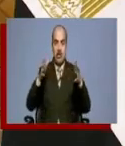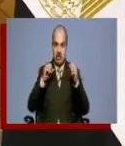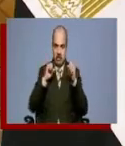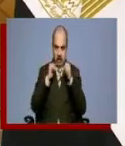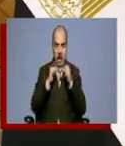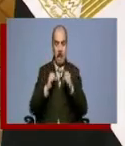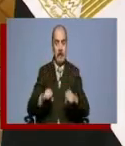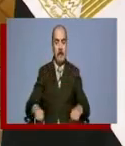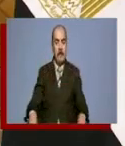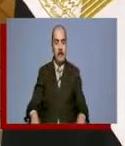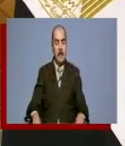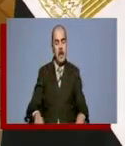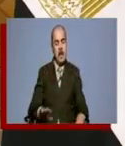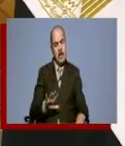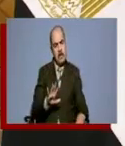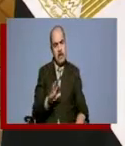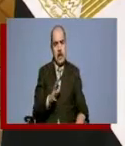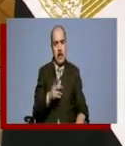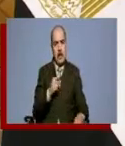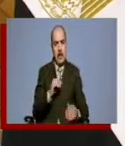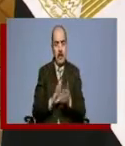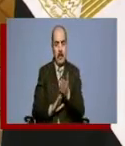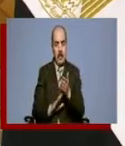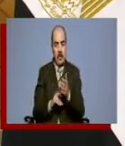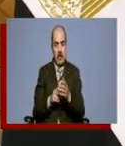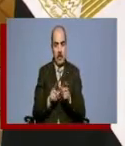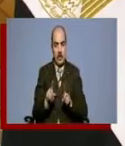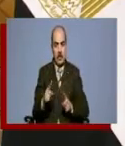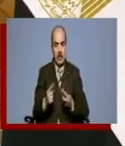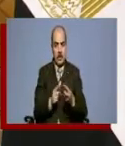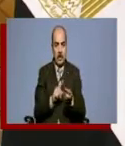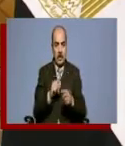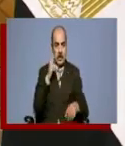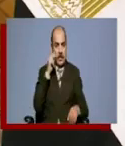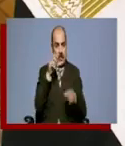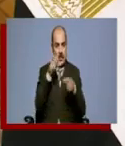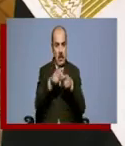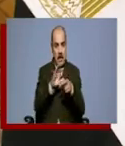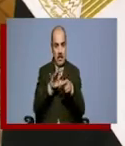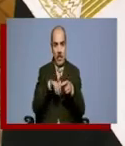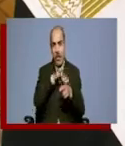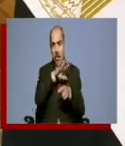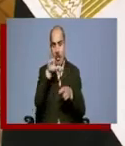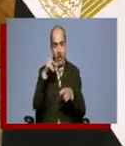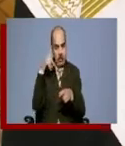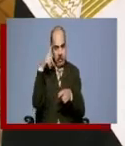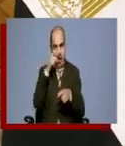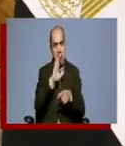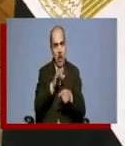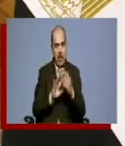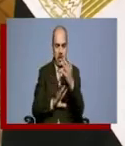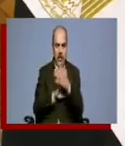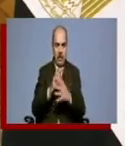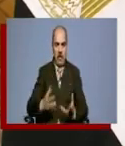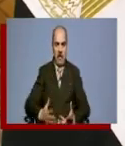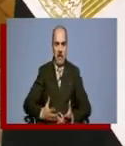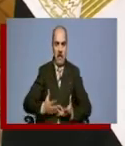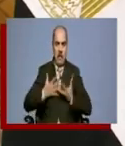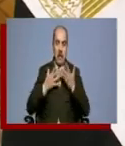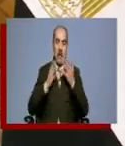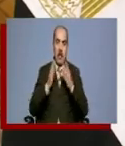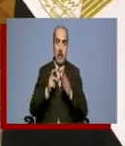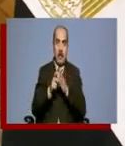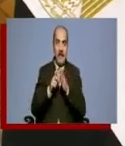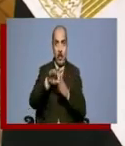جماعي و وبشكل يعني مبرر وبشكل في ضوء اخضر من الاداره الامريكيه يعني